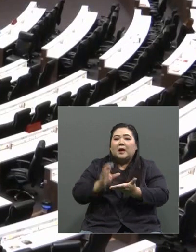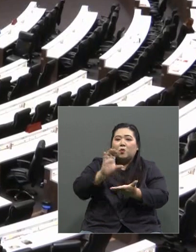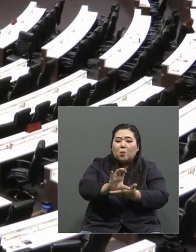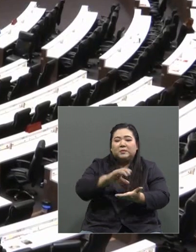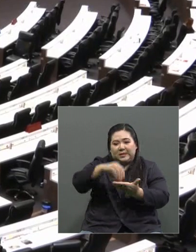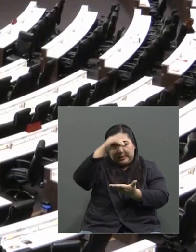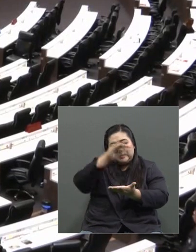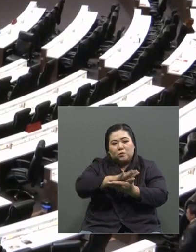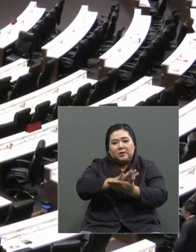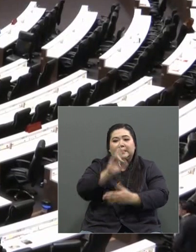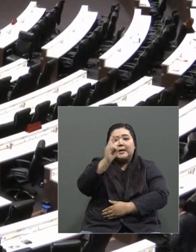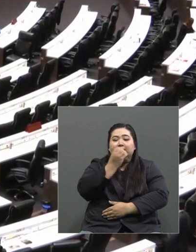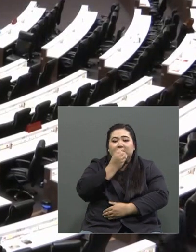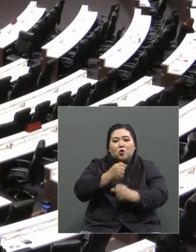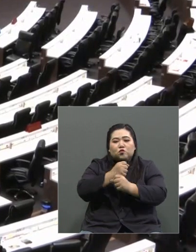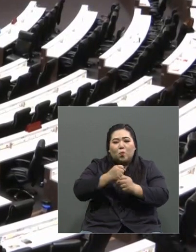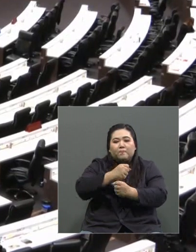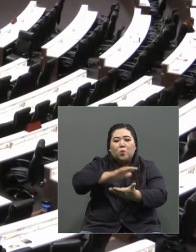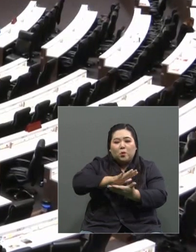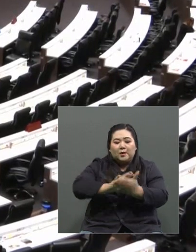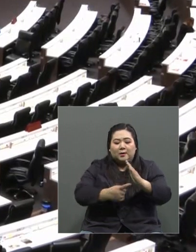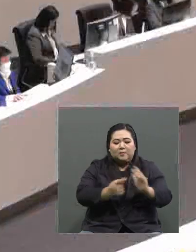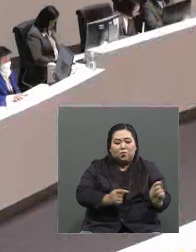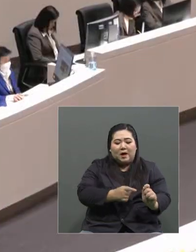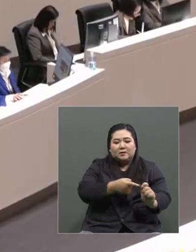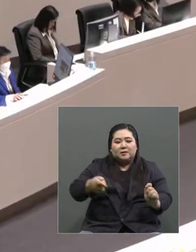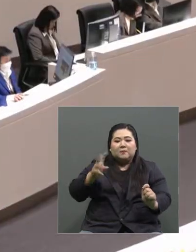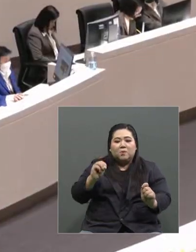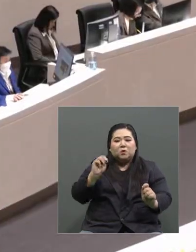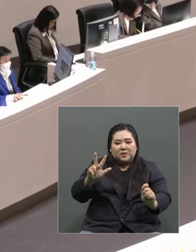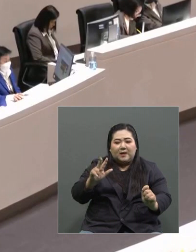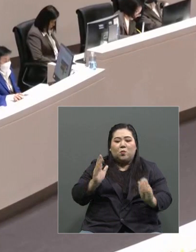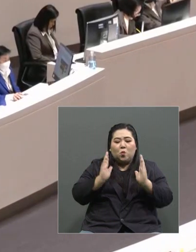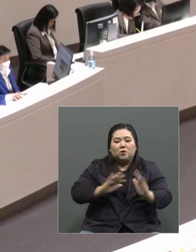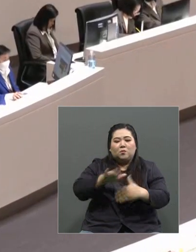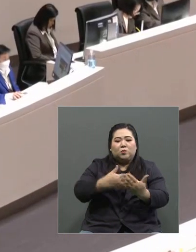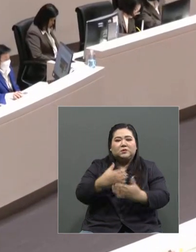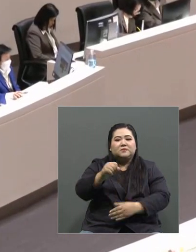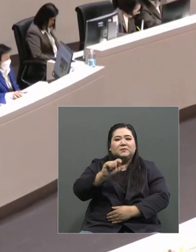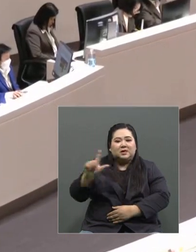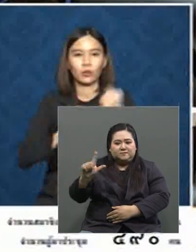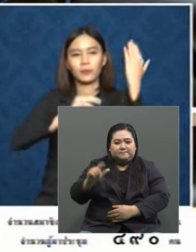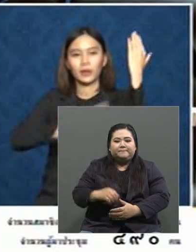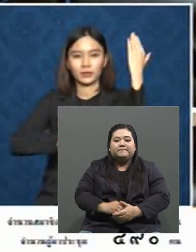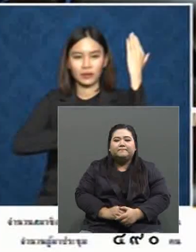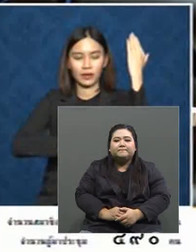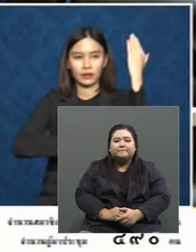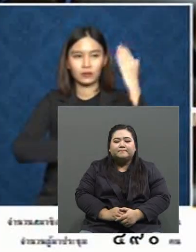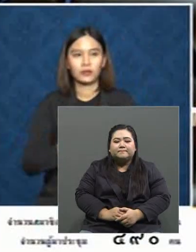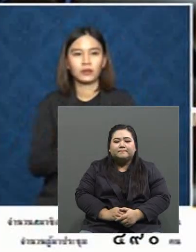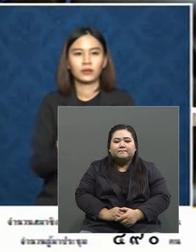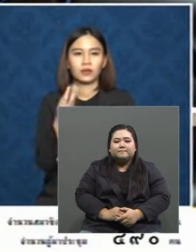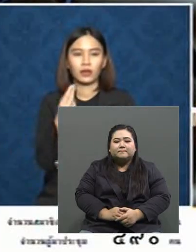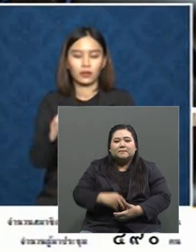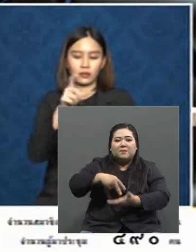และนมโรงเรียนให้กับเด็กนักเรียนตั้งแต่ชั้นอนุบาลถึงมัธยมศึกษาที่กว่า 10ล้านคนครับขณะที่บรรยากาศการ